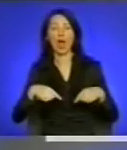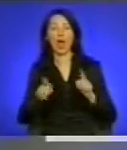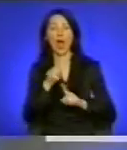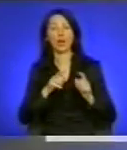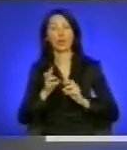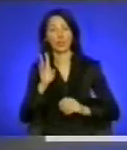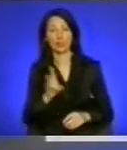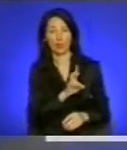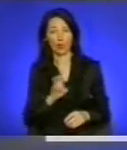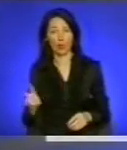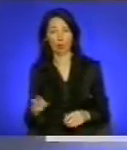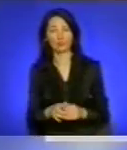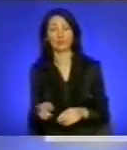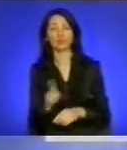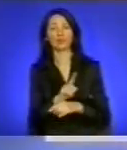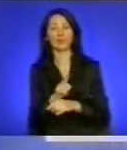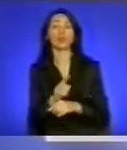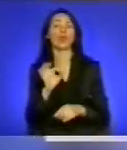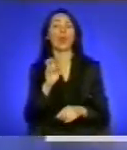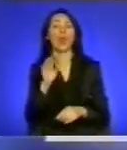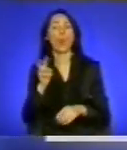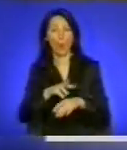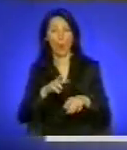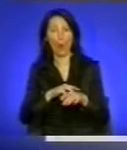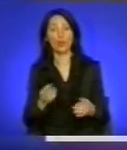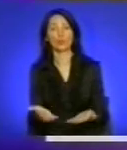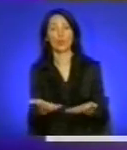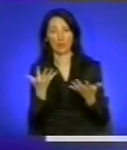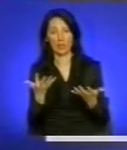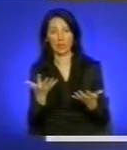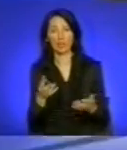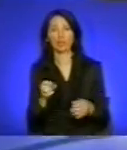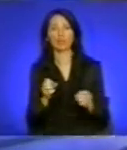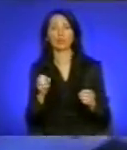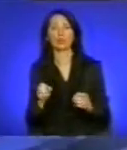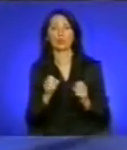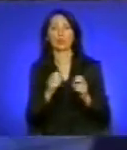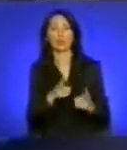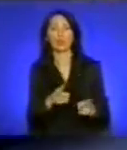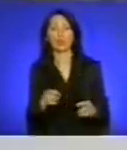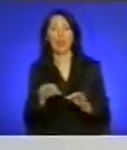Тернопільські обозівці розкрили злочинну схему розкрадання понад 4 мільйонів державних коштів